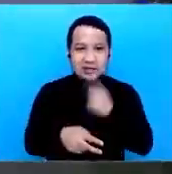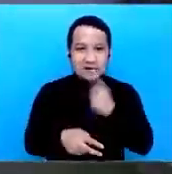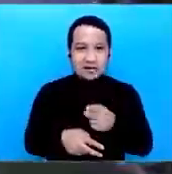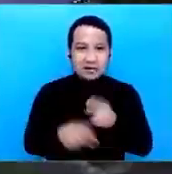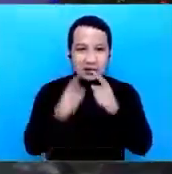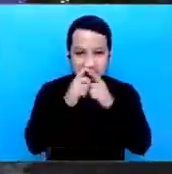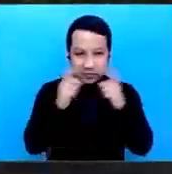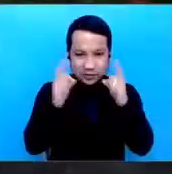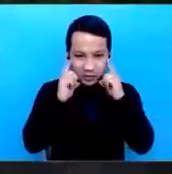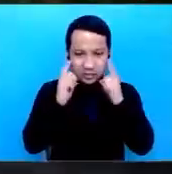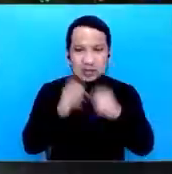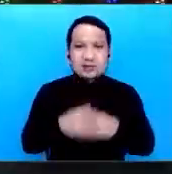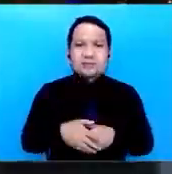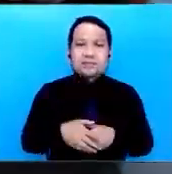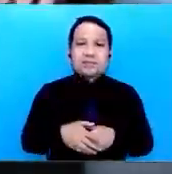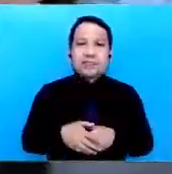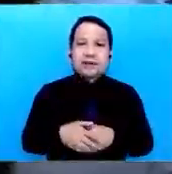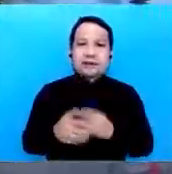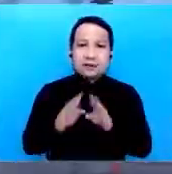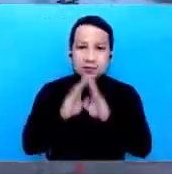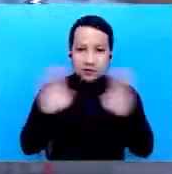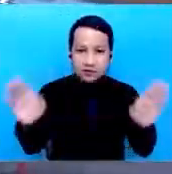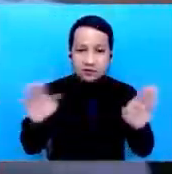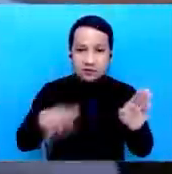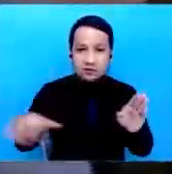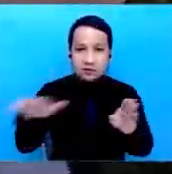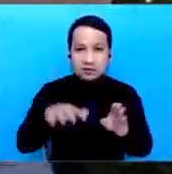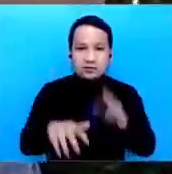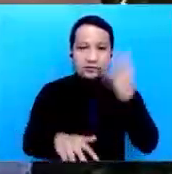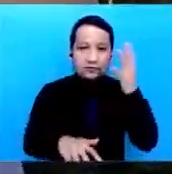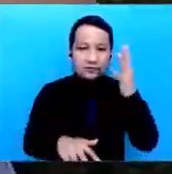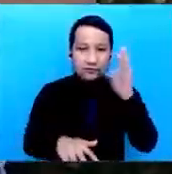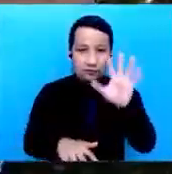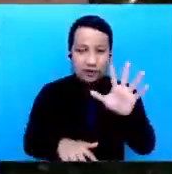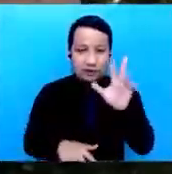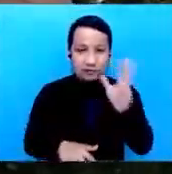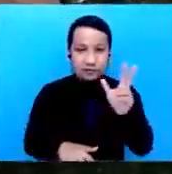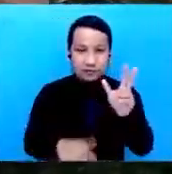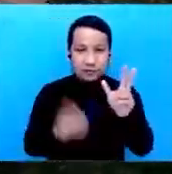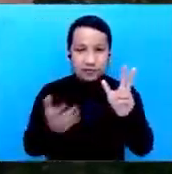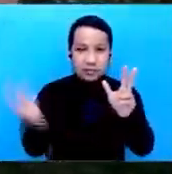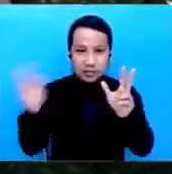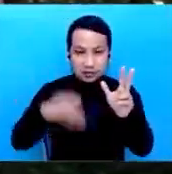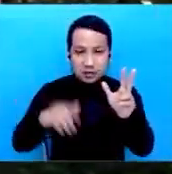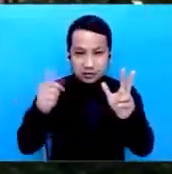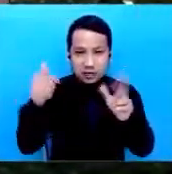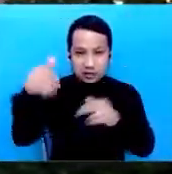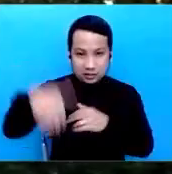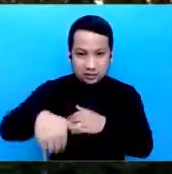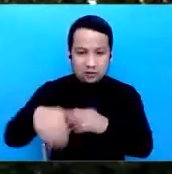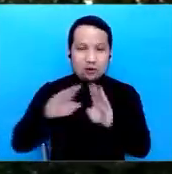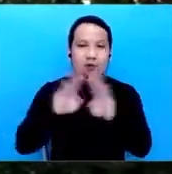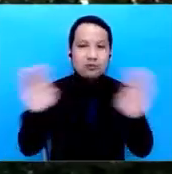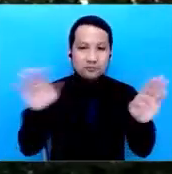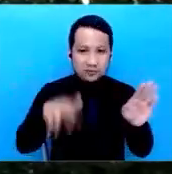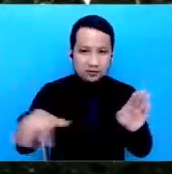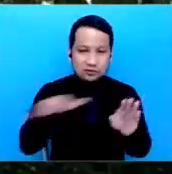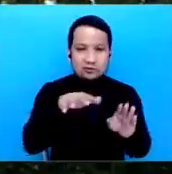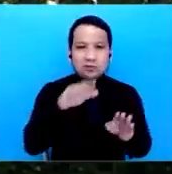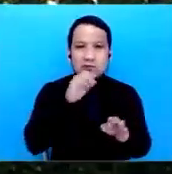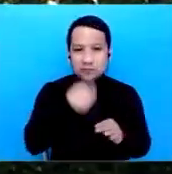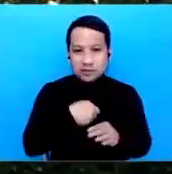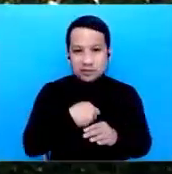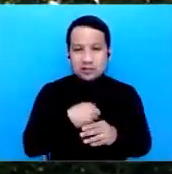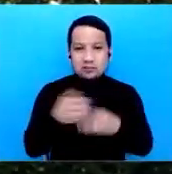ng face mask. No? Bukas itong lugar, 5:30 ng hapon hanggang alas 10 ng gabi, open to all ages. At ilan pa sa mga